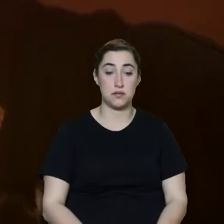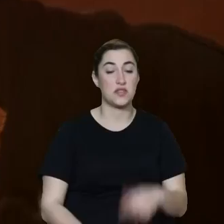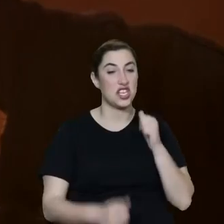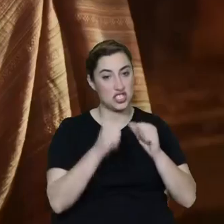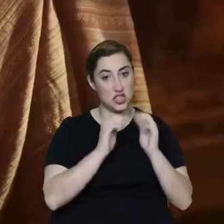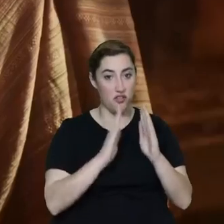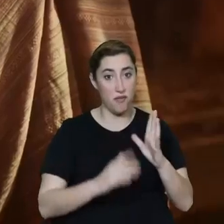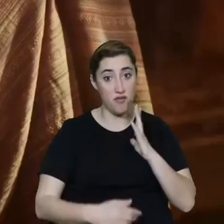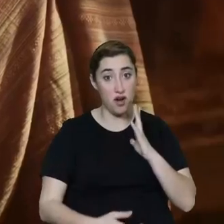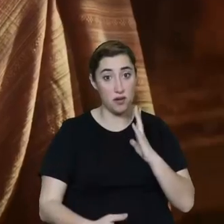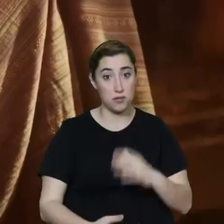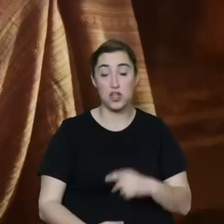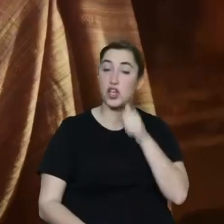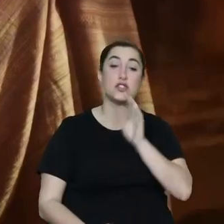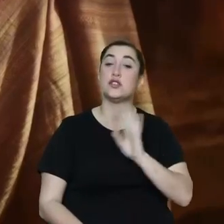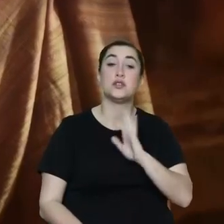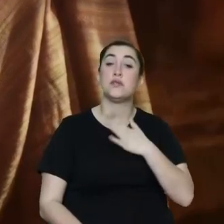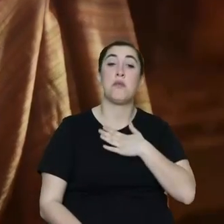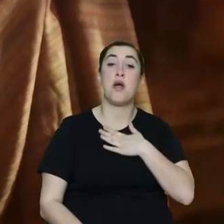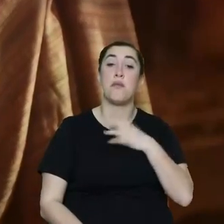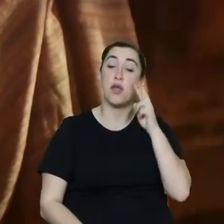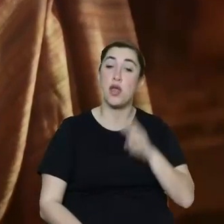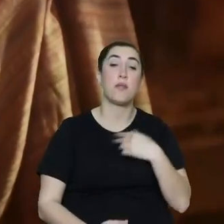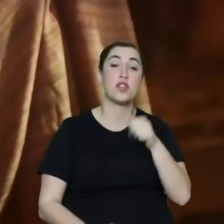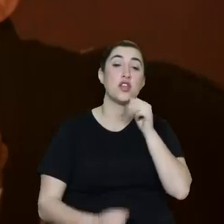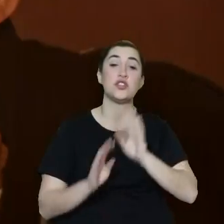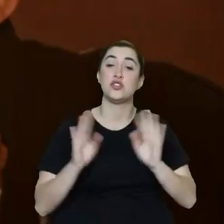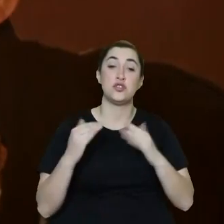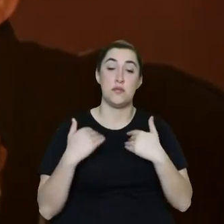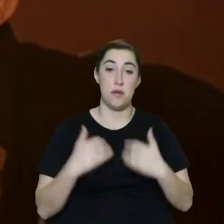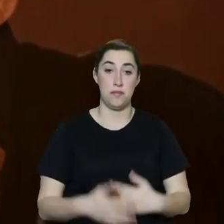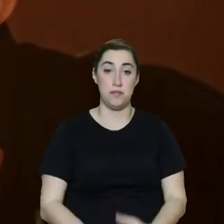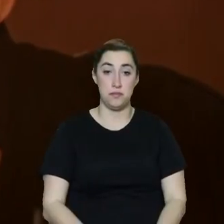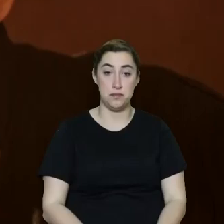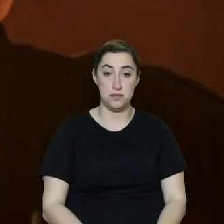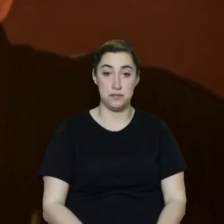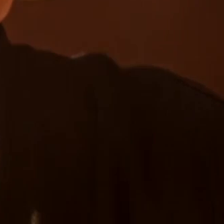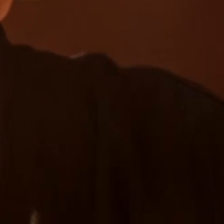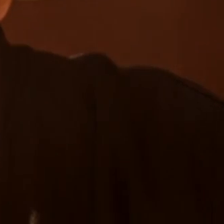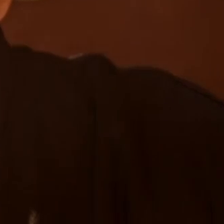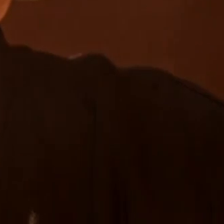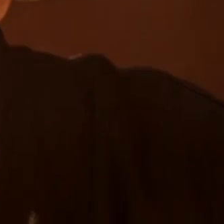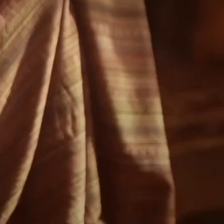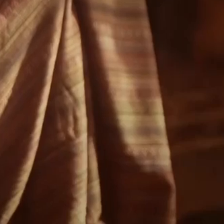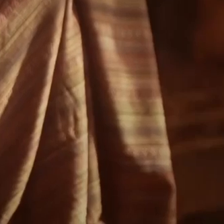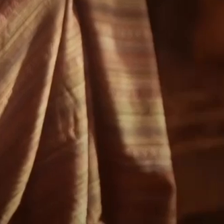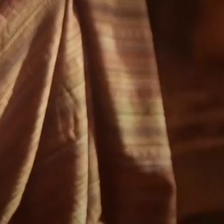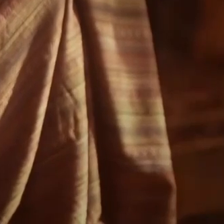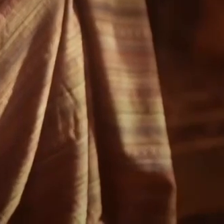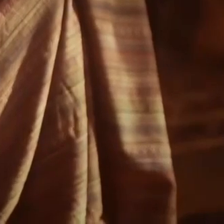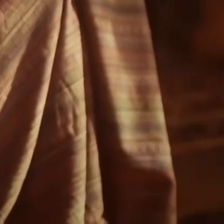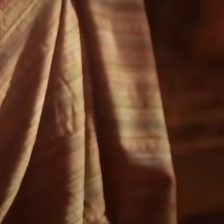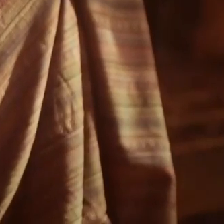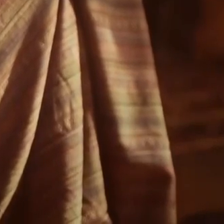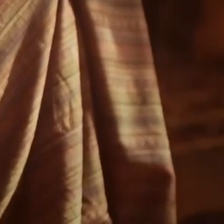İçki içmeye de devam eder mi? İçmem efendim. Yeminler olsun içmem. Yunus onun sözlerini ciddiye almayıp cevap beklercesine